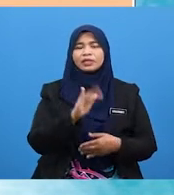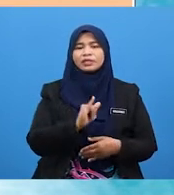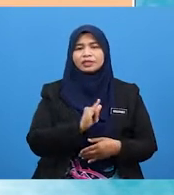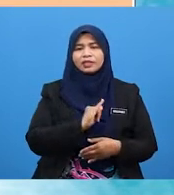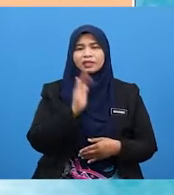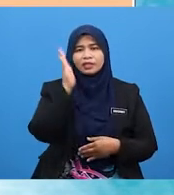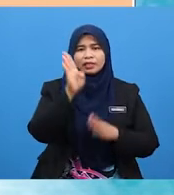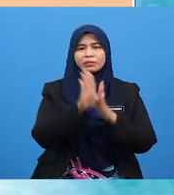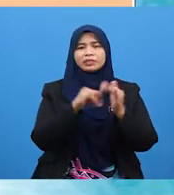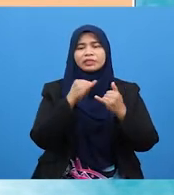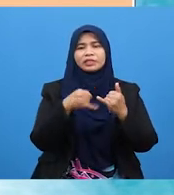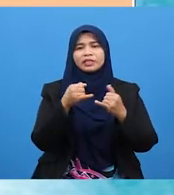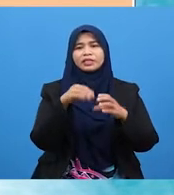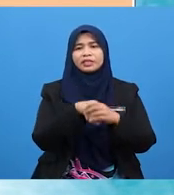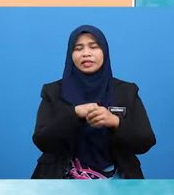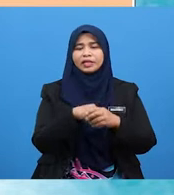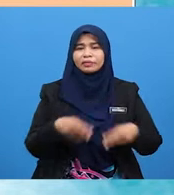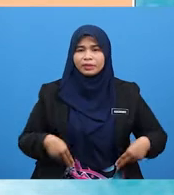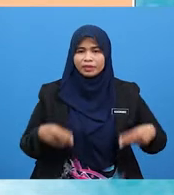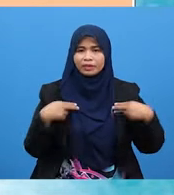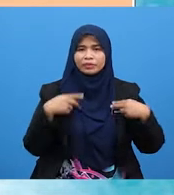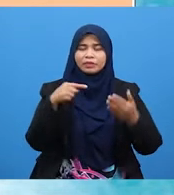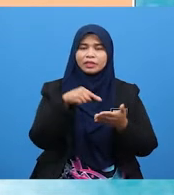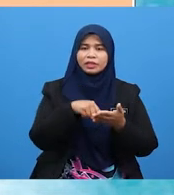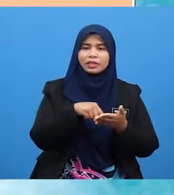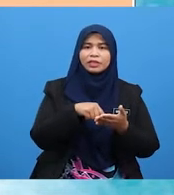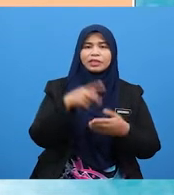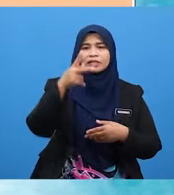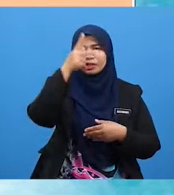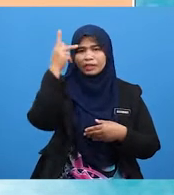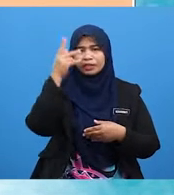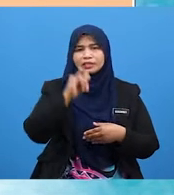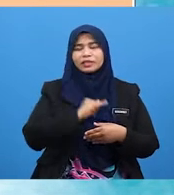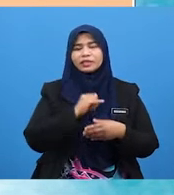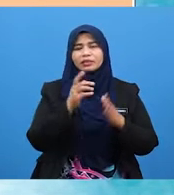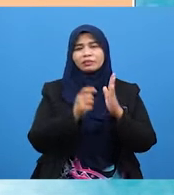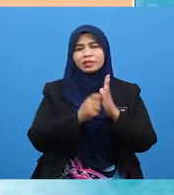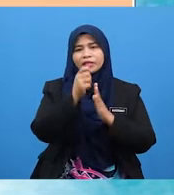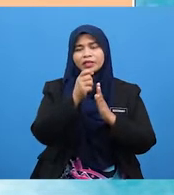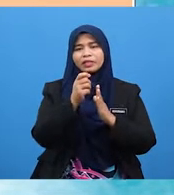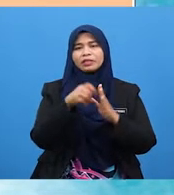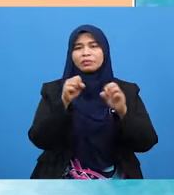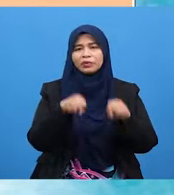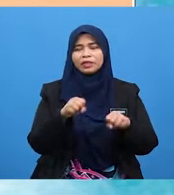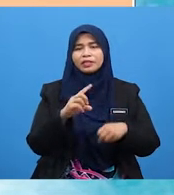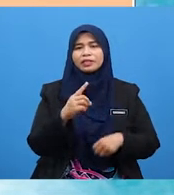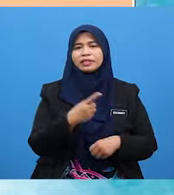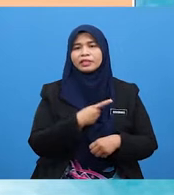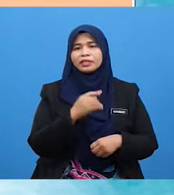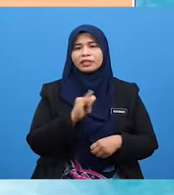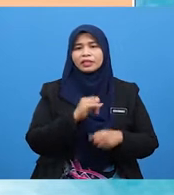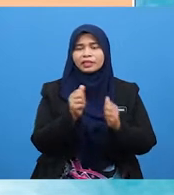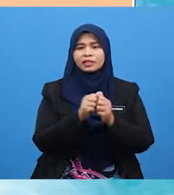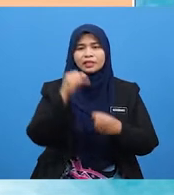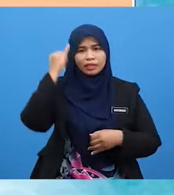saya akan berjaya dalam hidup. Ini adalah kerana saya meningkatkan keupayaan diri saya